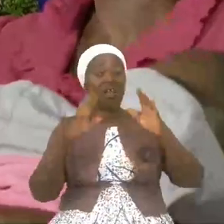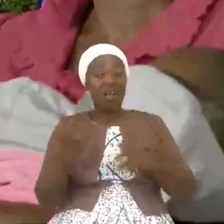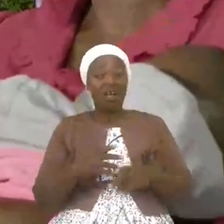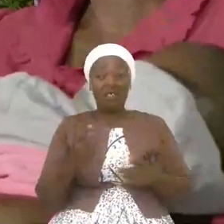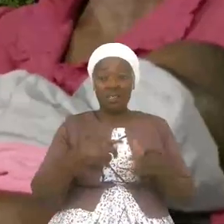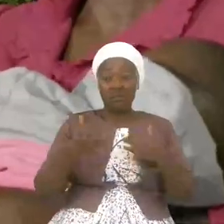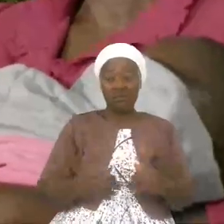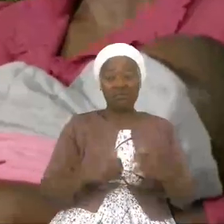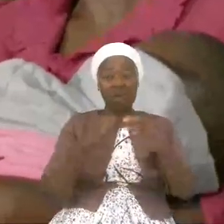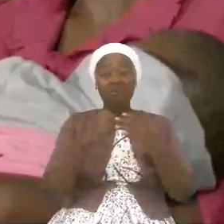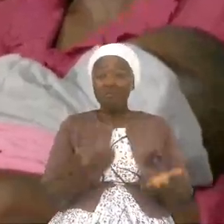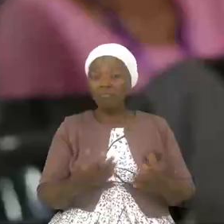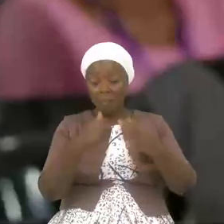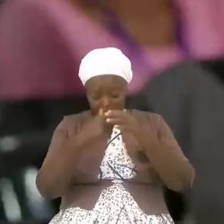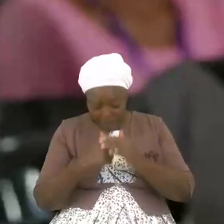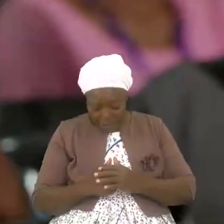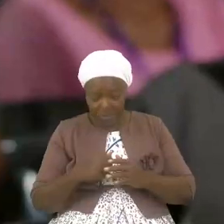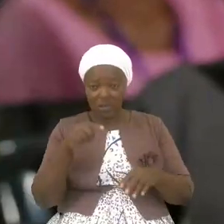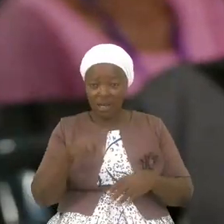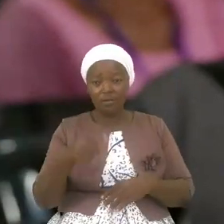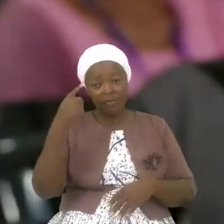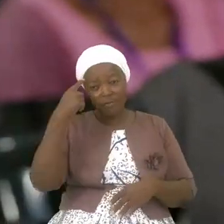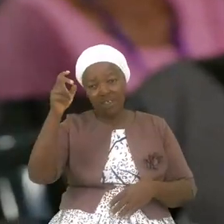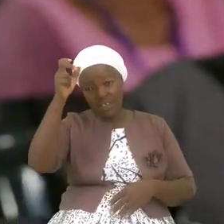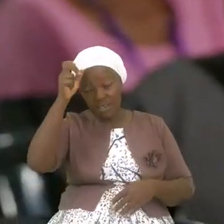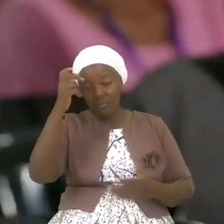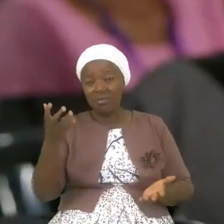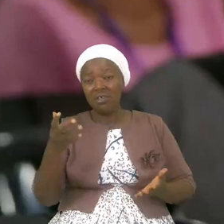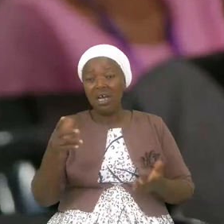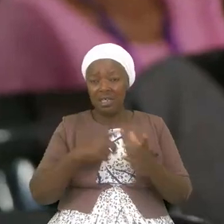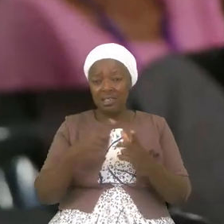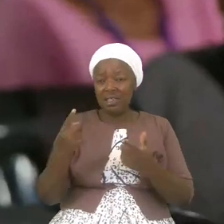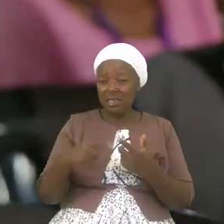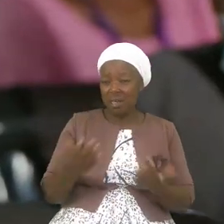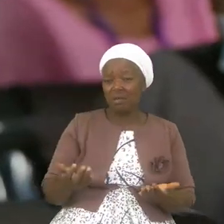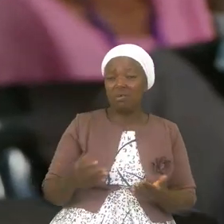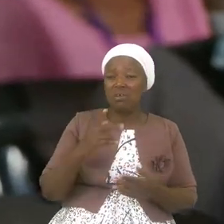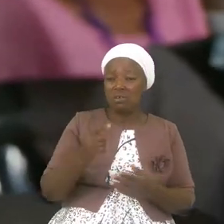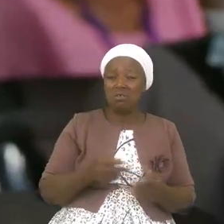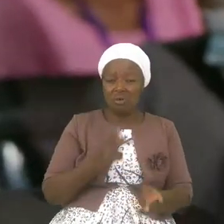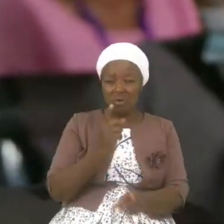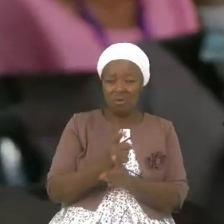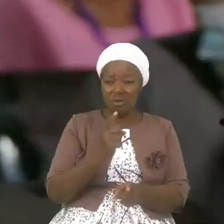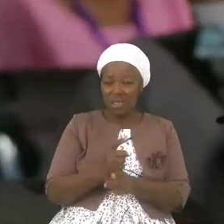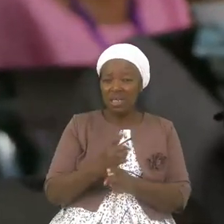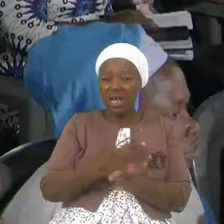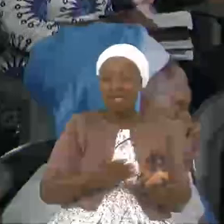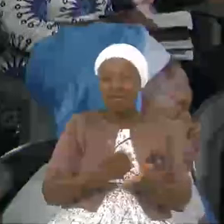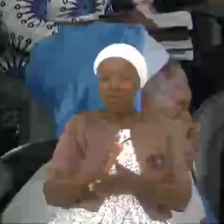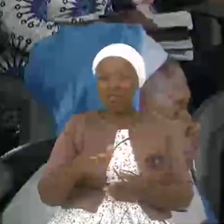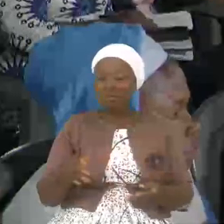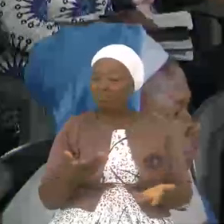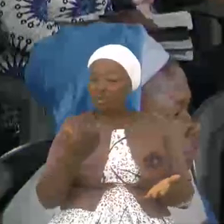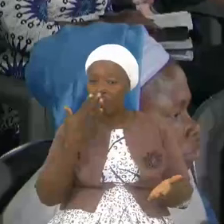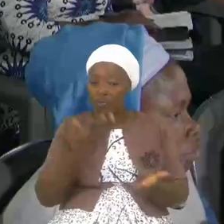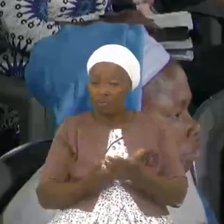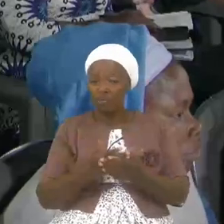t'es soumis à tes droits? Tes responsabilités et ton esprit et ta ferveur et